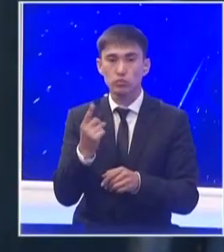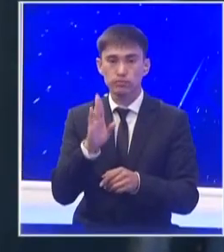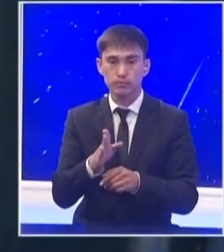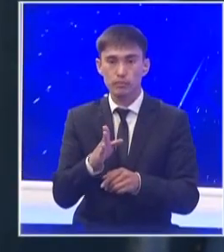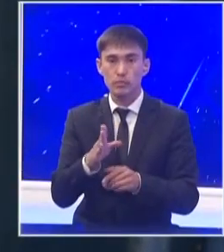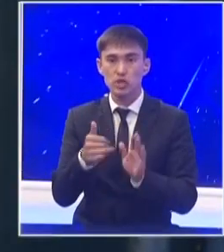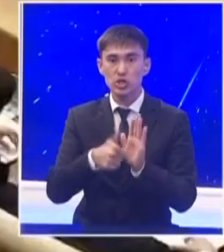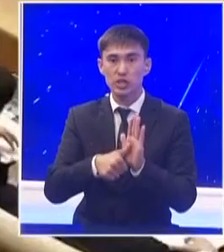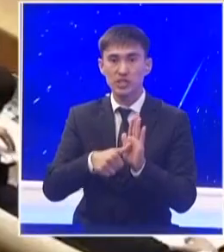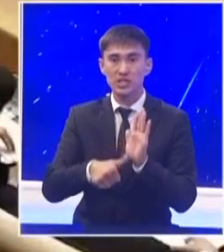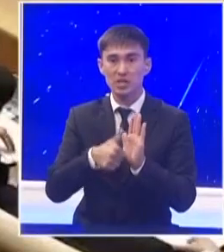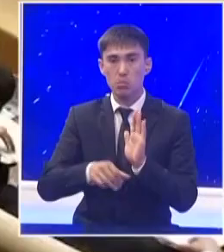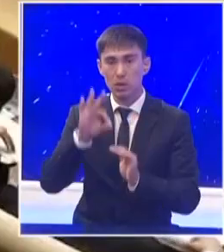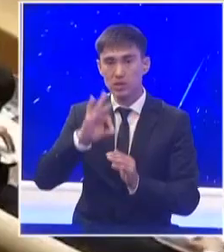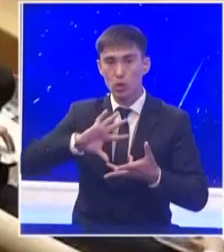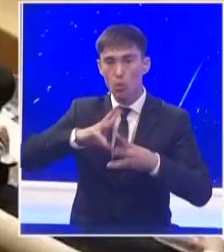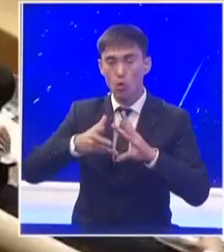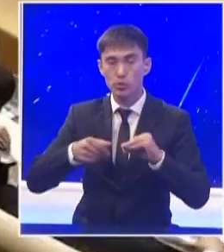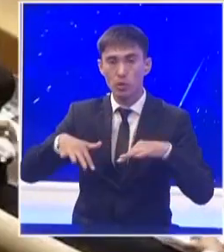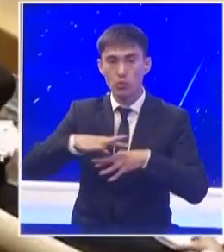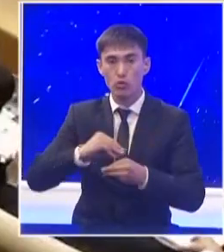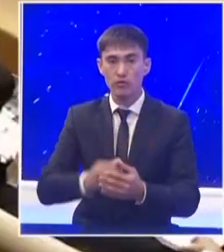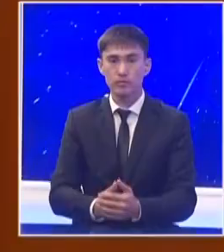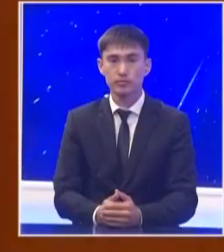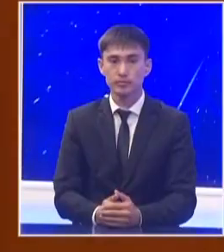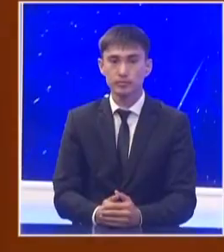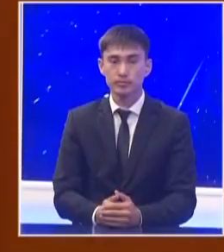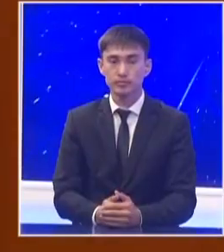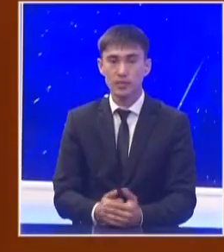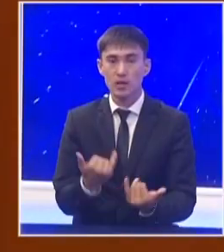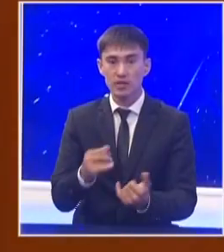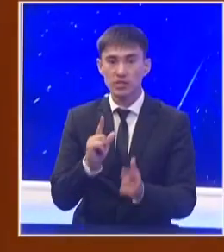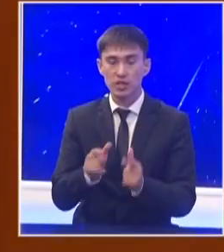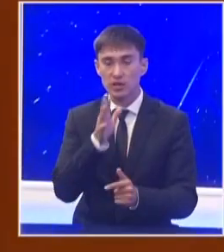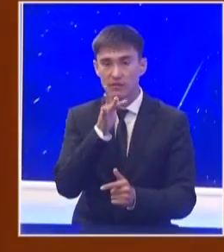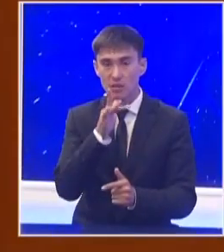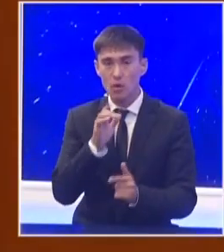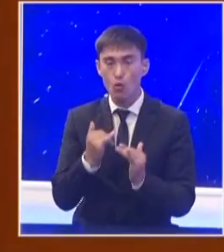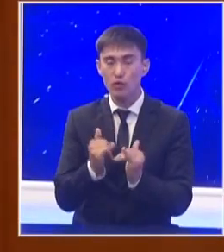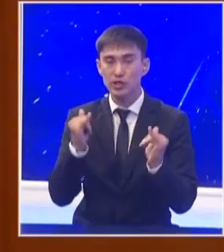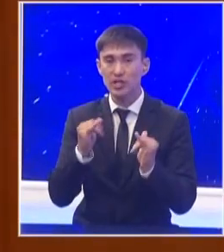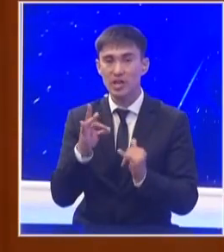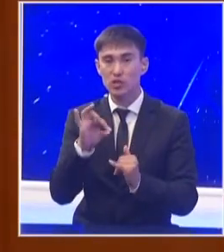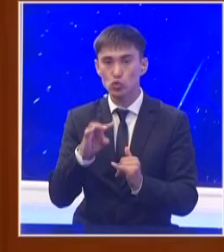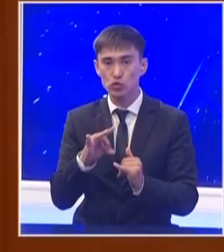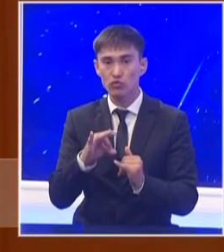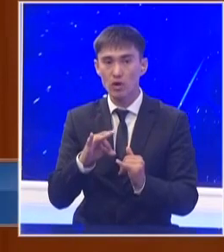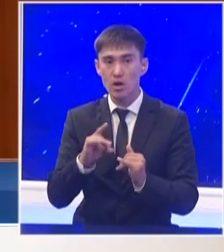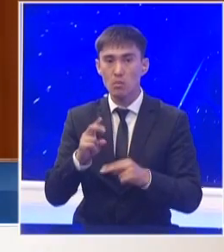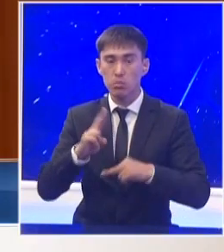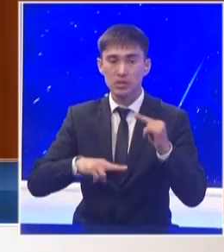более 60% от общих объемов ресурсов. В настоящее время для увеличения ресурсной базы ведется работа по